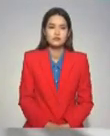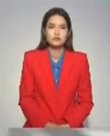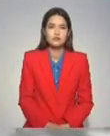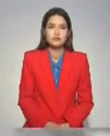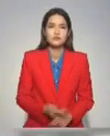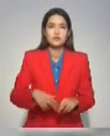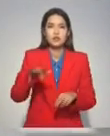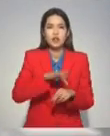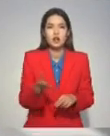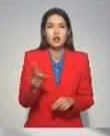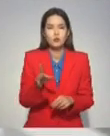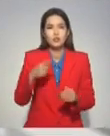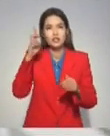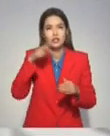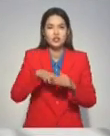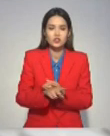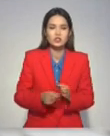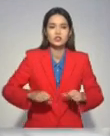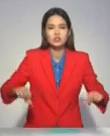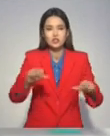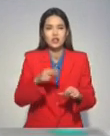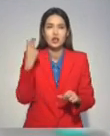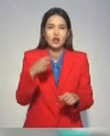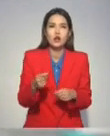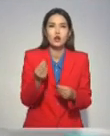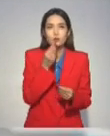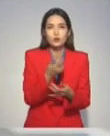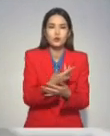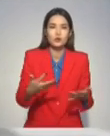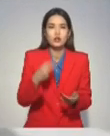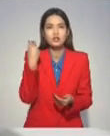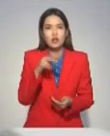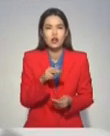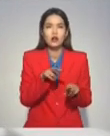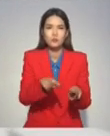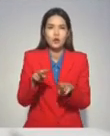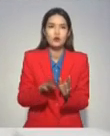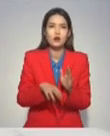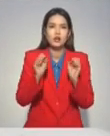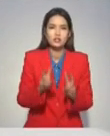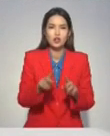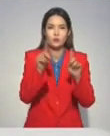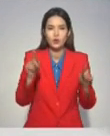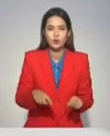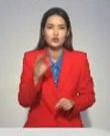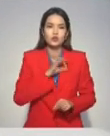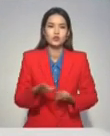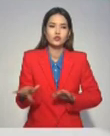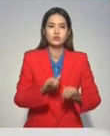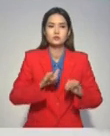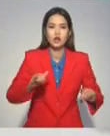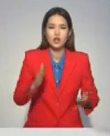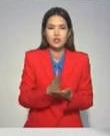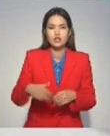Тамақ өнімдерінің оның ішінде кондитерлік өнімдердің сапасы мен қауіпсіздігін бақылау өнімнің қауіпсіздігіне мониторинг жүргізу арқылы жүзеге асырылады. Қаланың